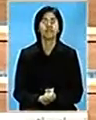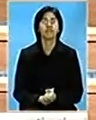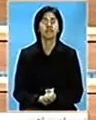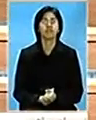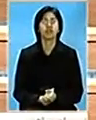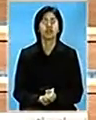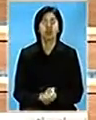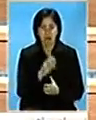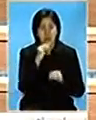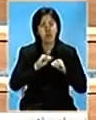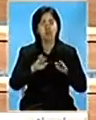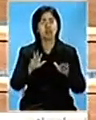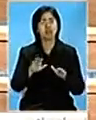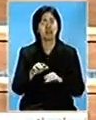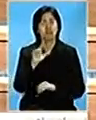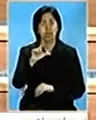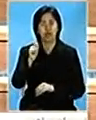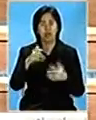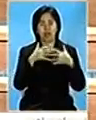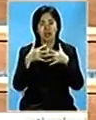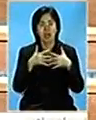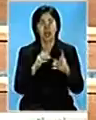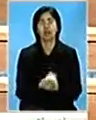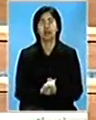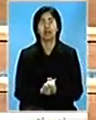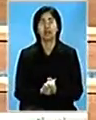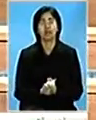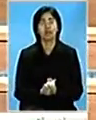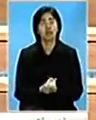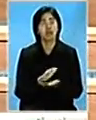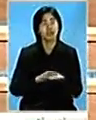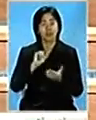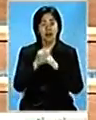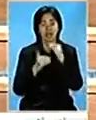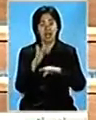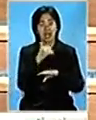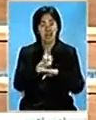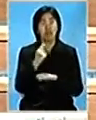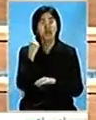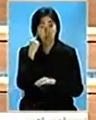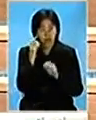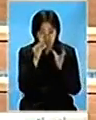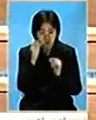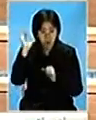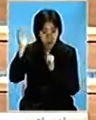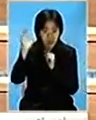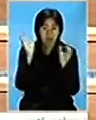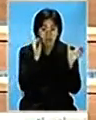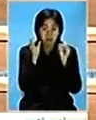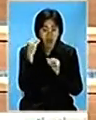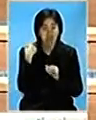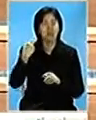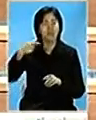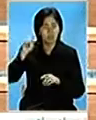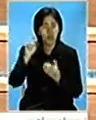เขาไปพูดถึงขนาดนี้ที่ลาสเวกัสถ้าสภาพนักการเมืองจะได้ติดตามฟังคำปราศัยดังกล่าวก็จะเป็นประโย